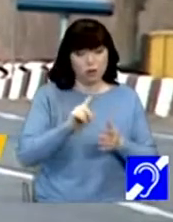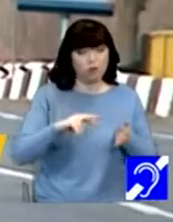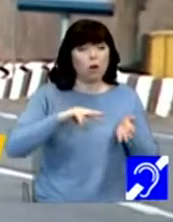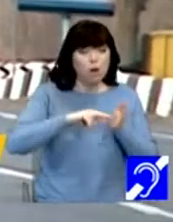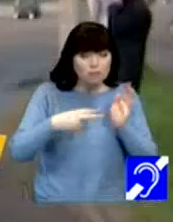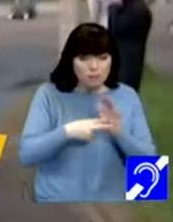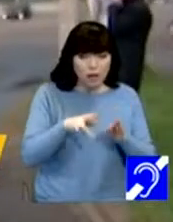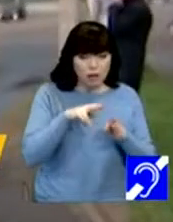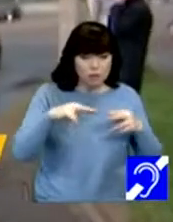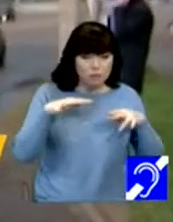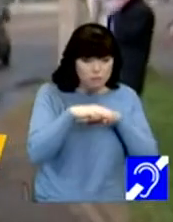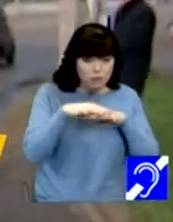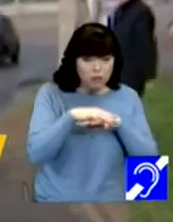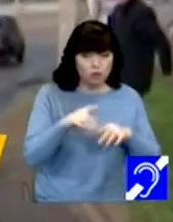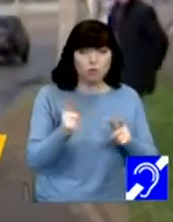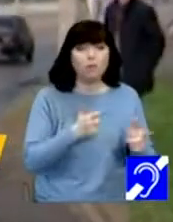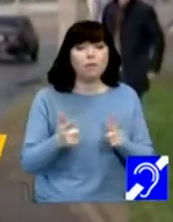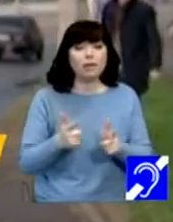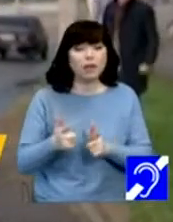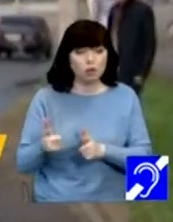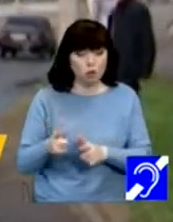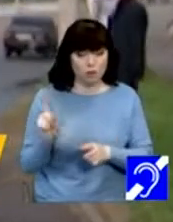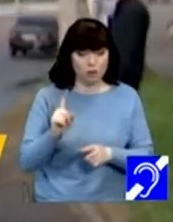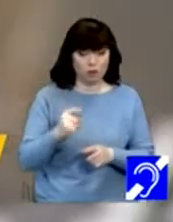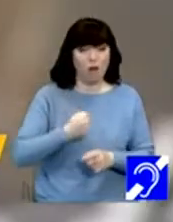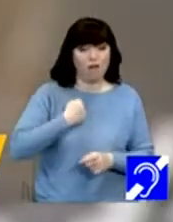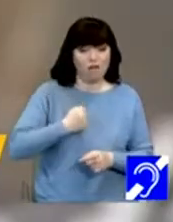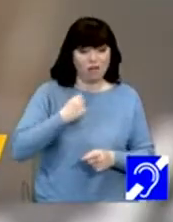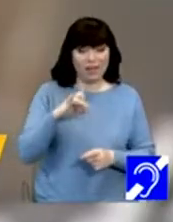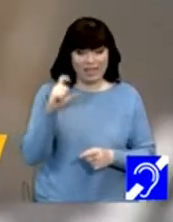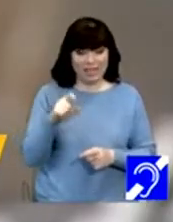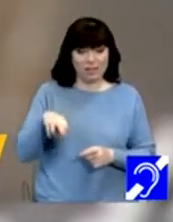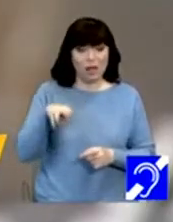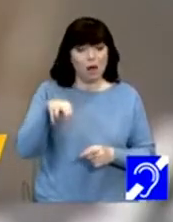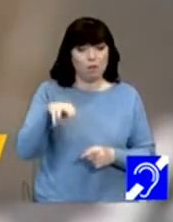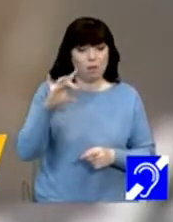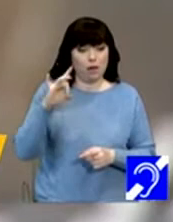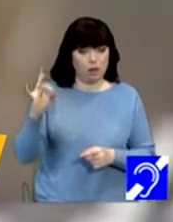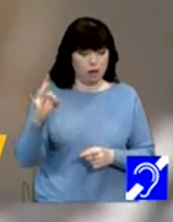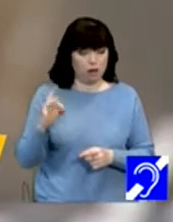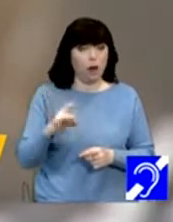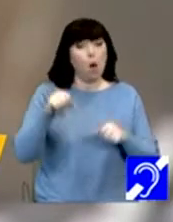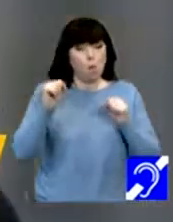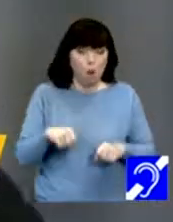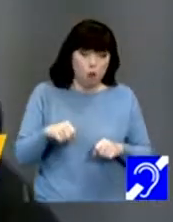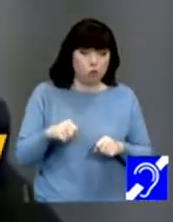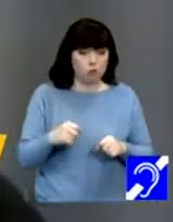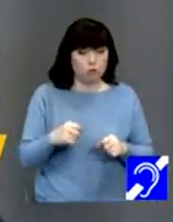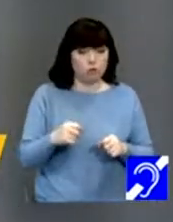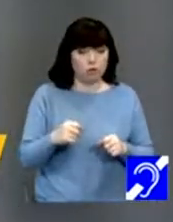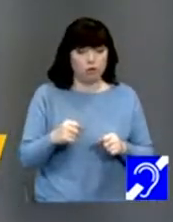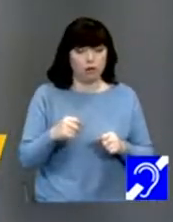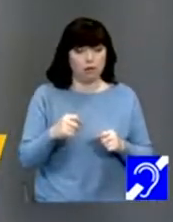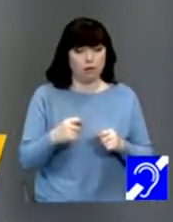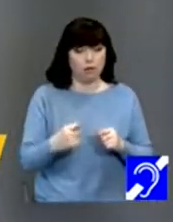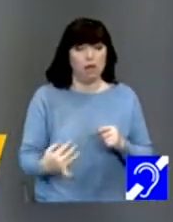celor care se pregătească că forțele din Transnistria s-ar putea